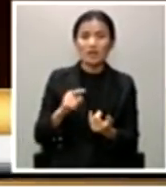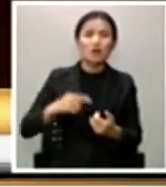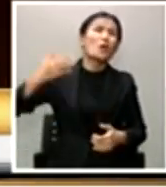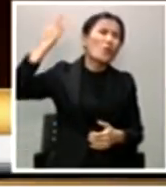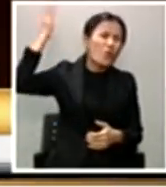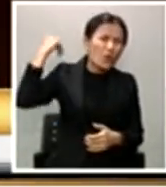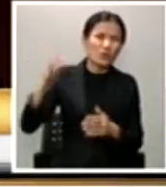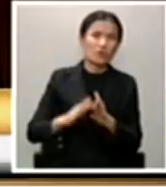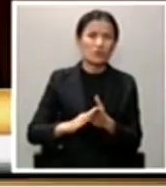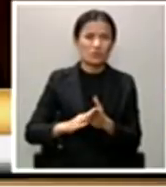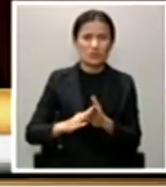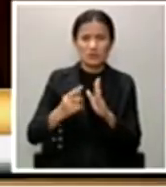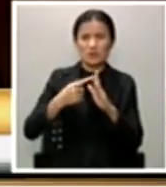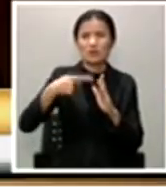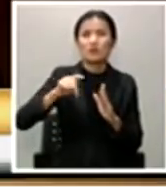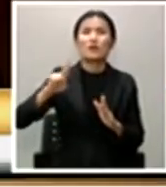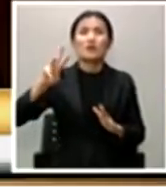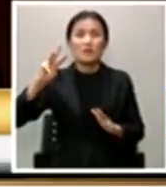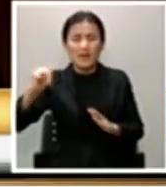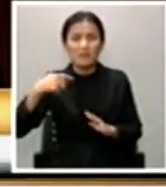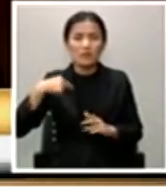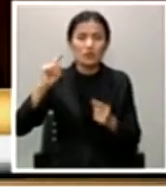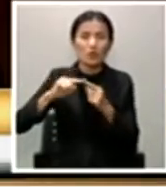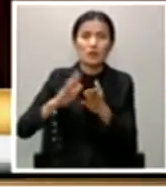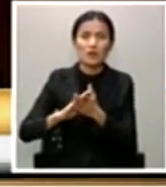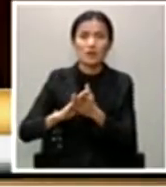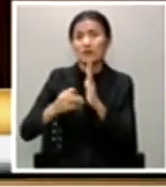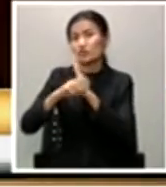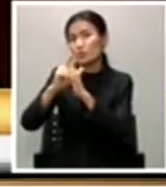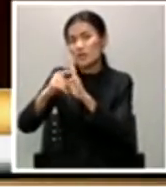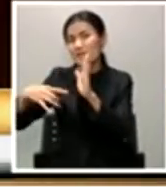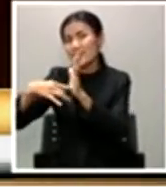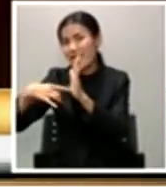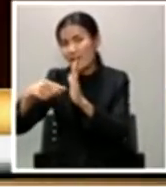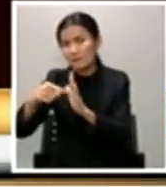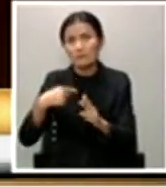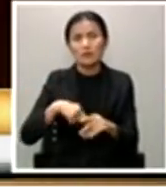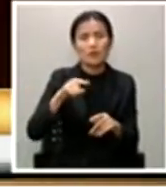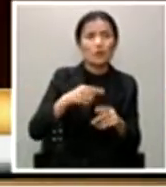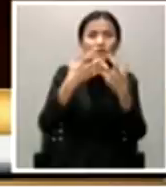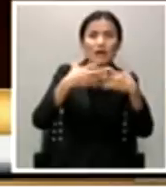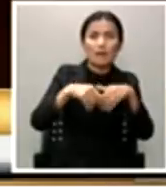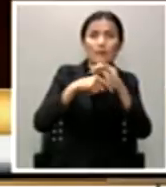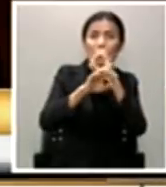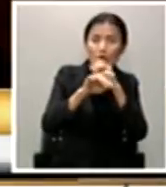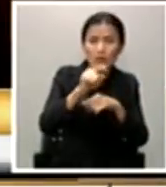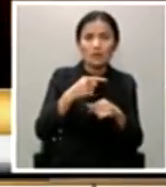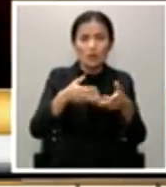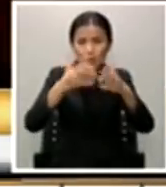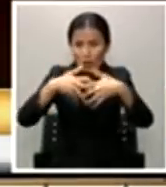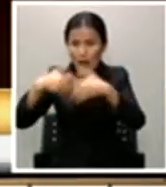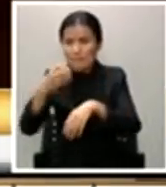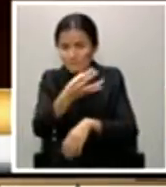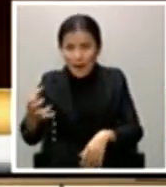มเกือบ40ปีแล้วที่มีแหลมฉบังมาบตาพุธแล้วก็ไม่มีอะไรเปลี่ยนไปอีกเลยแต่การที่คุณจะเ